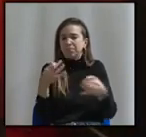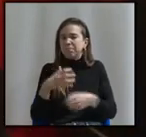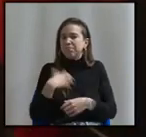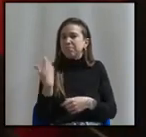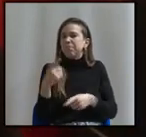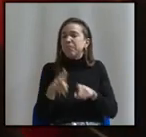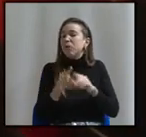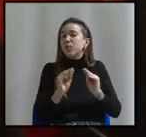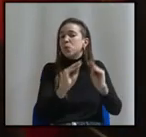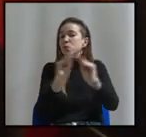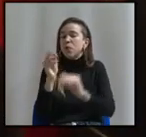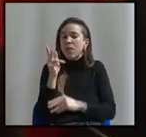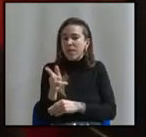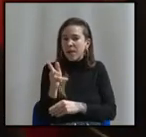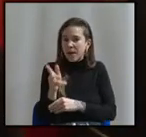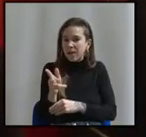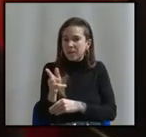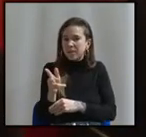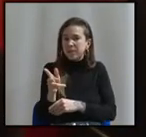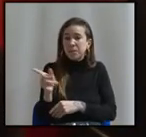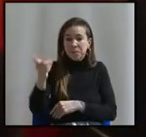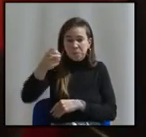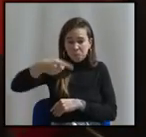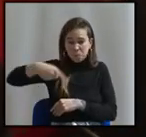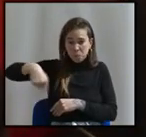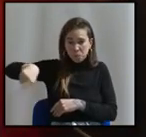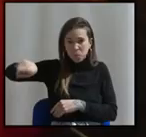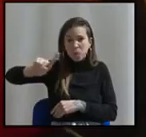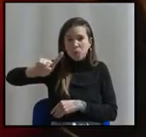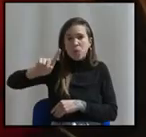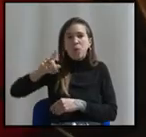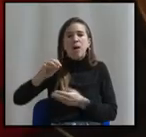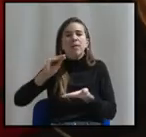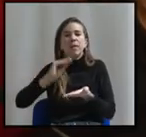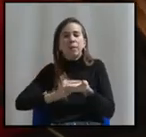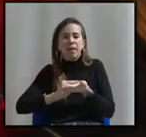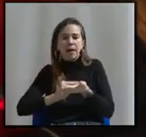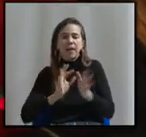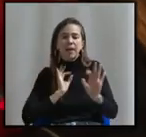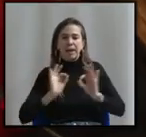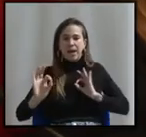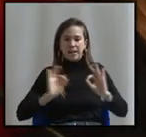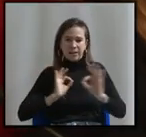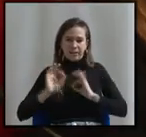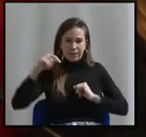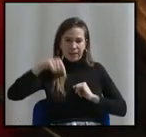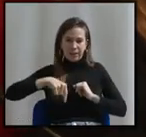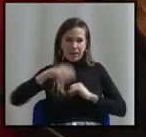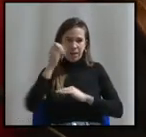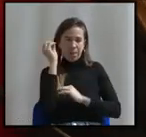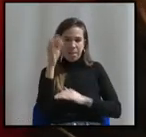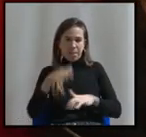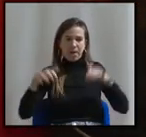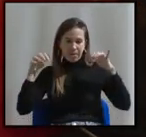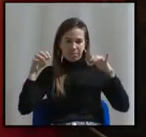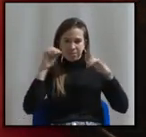dret. Acaben d'escenificar vostès una altra gran obra de teatre aquí en aquesta sala de plens. I